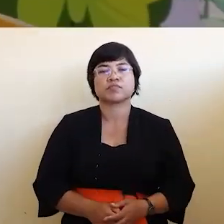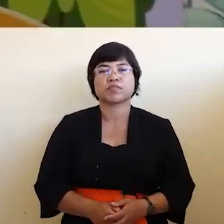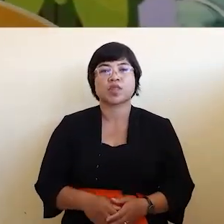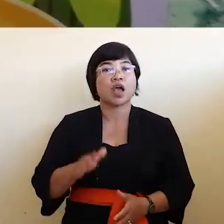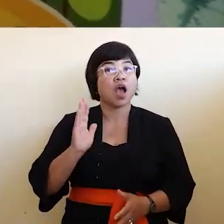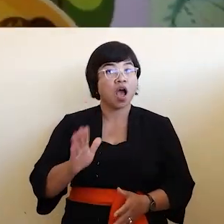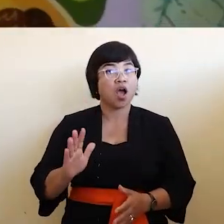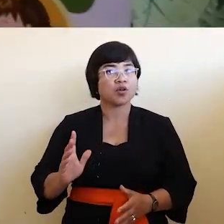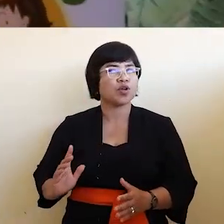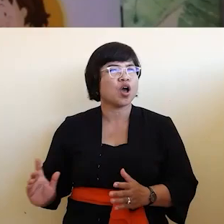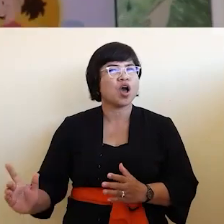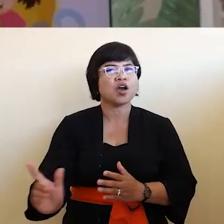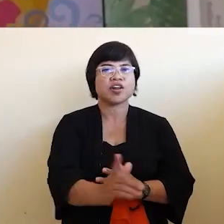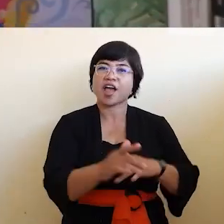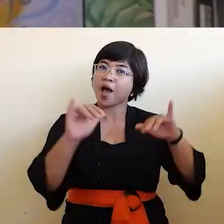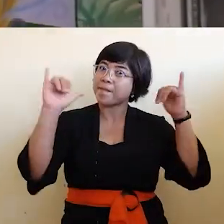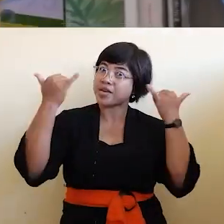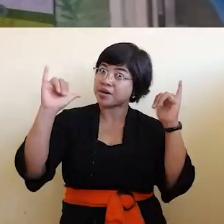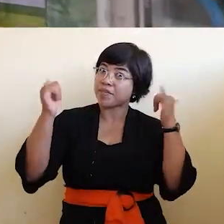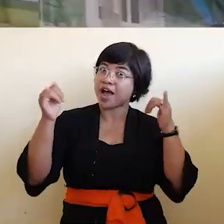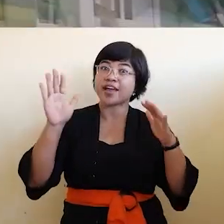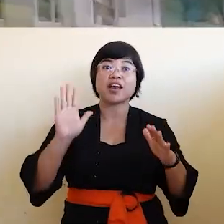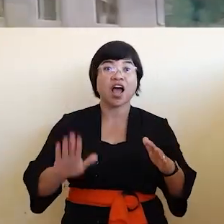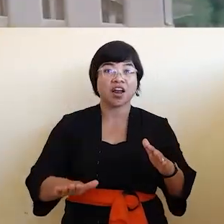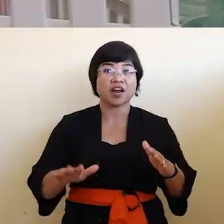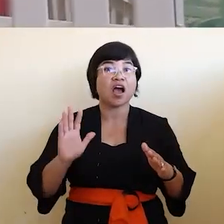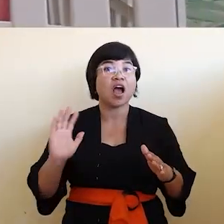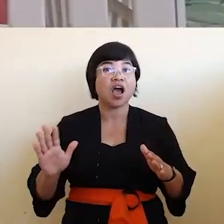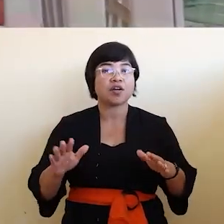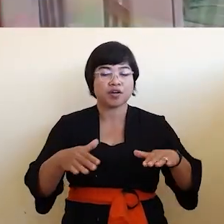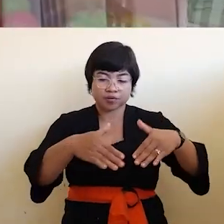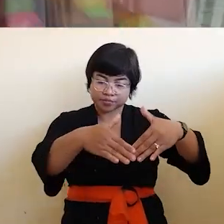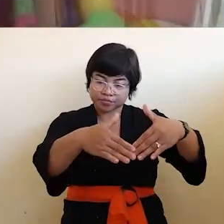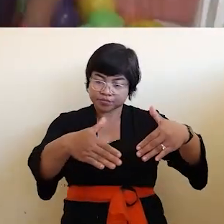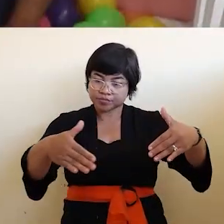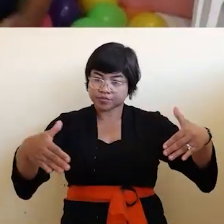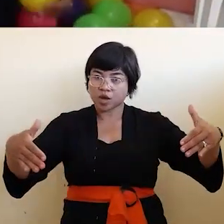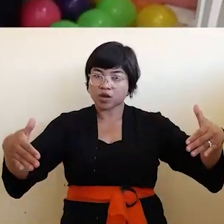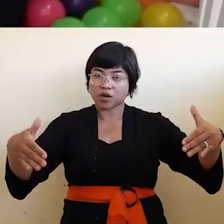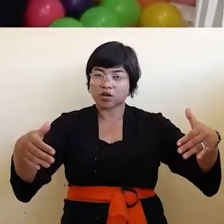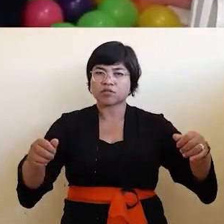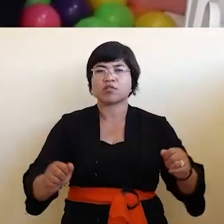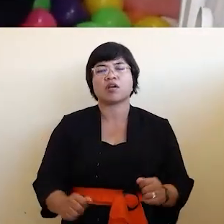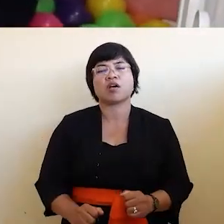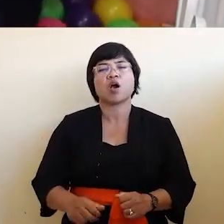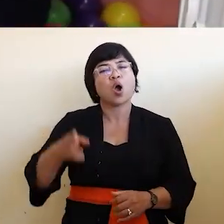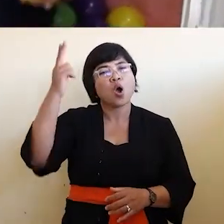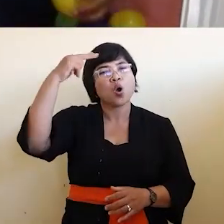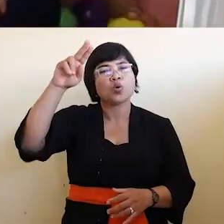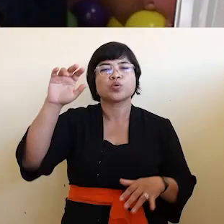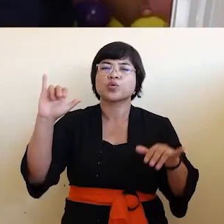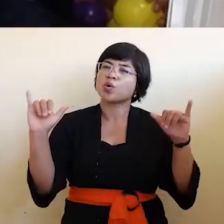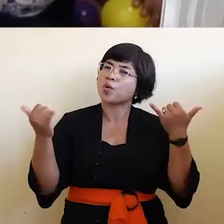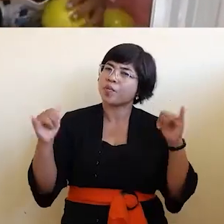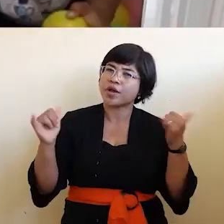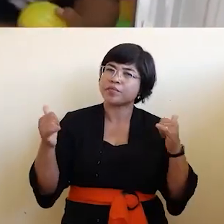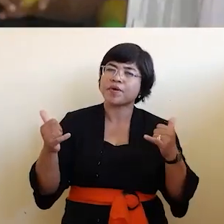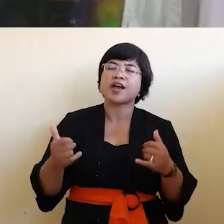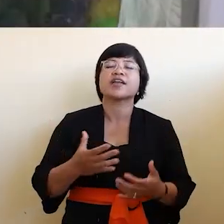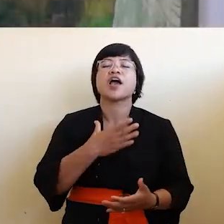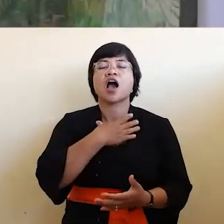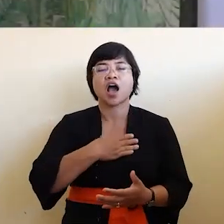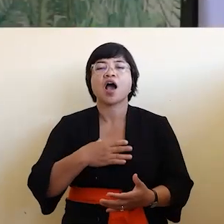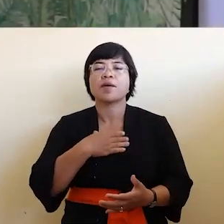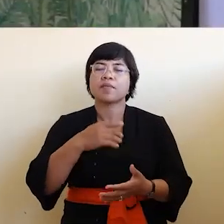Area bermain anak yang dilengkapi dengan pagar pembatas, fasilitas bermain yang aman, mendidik, serta